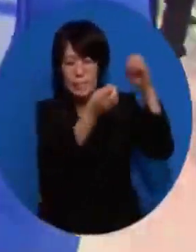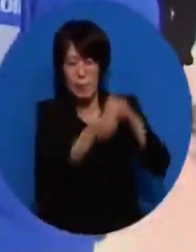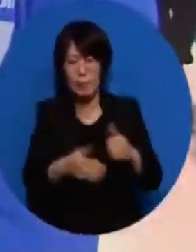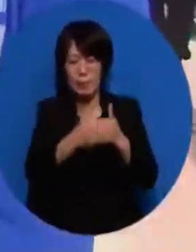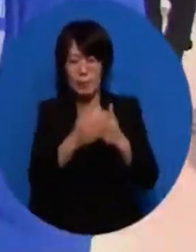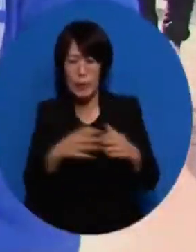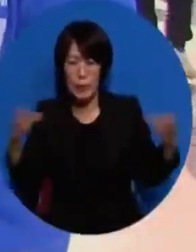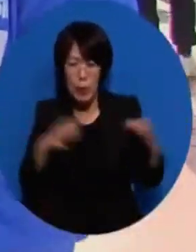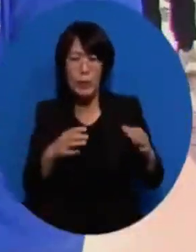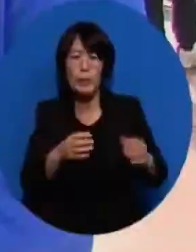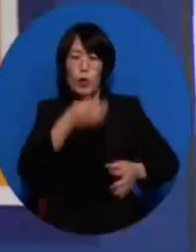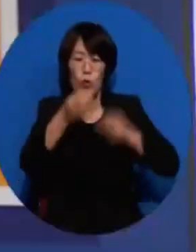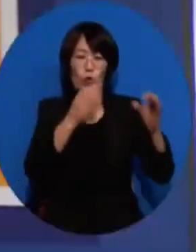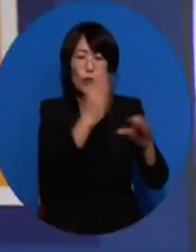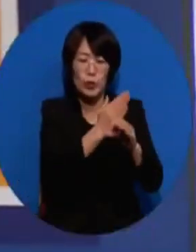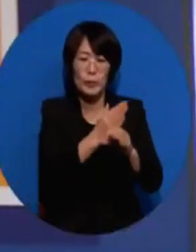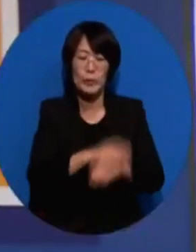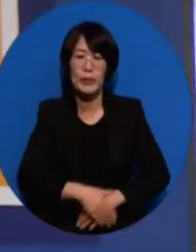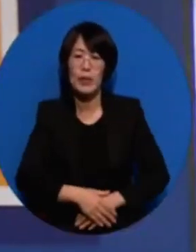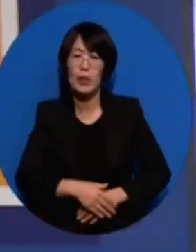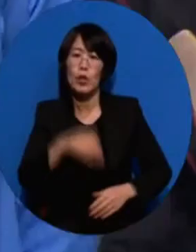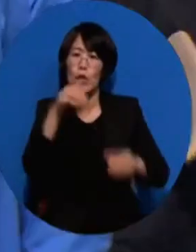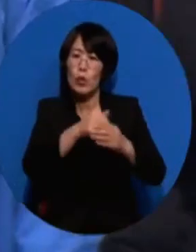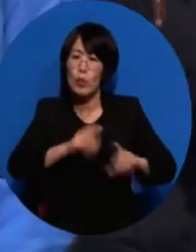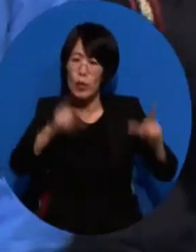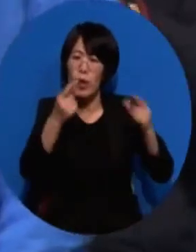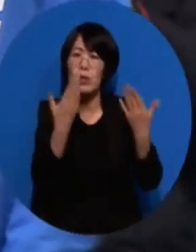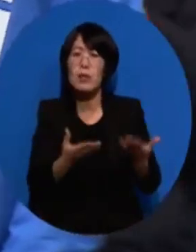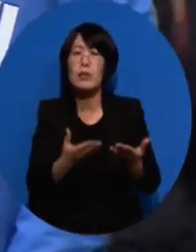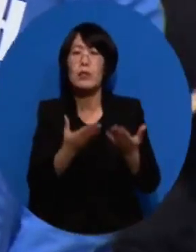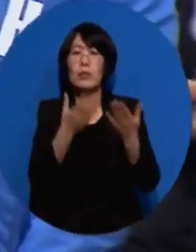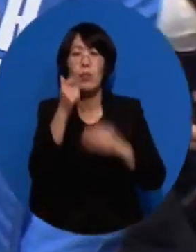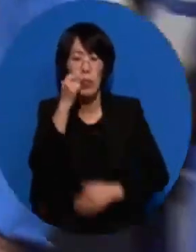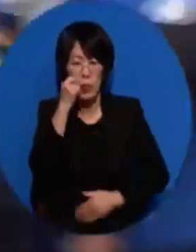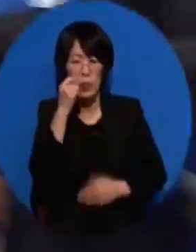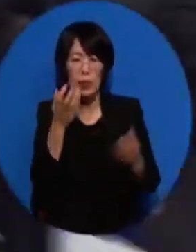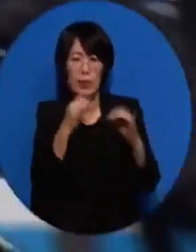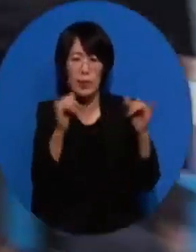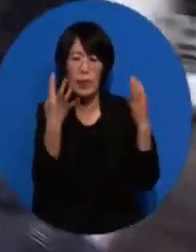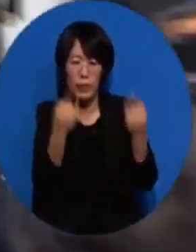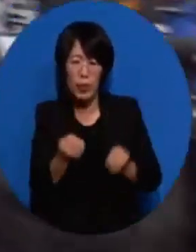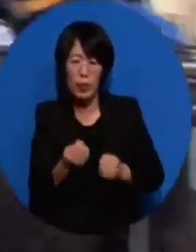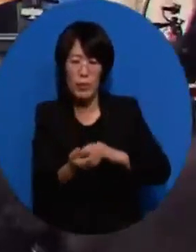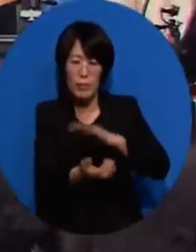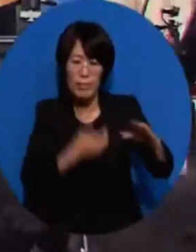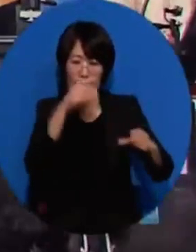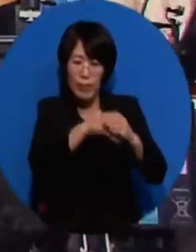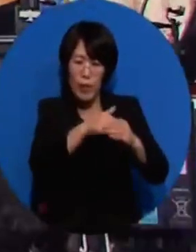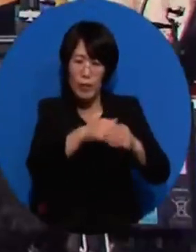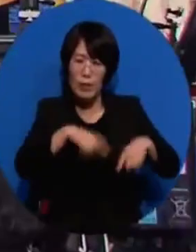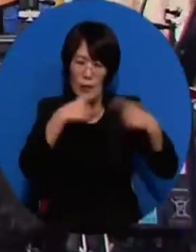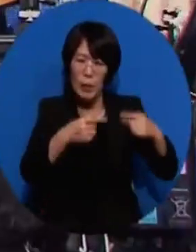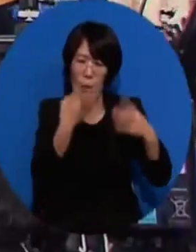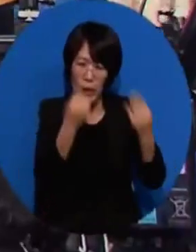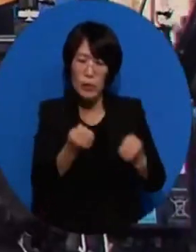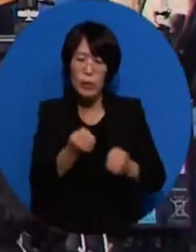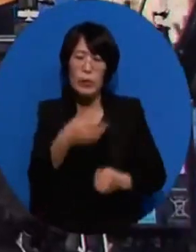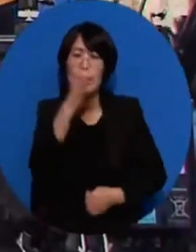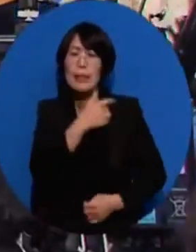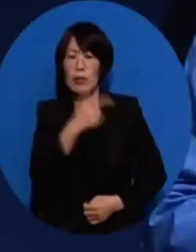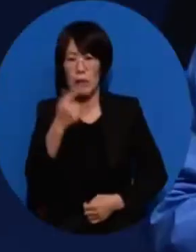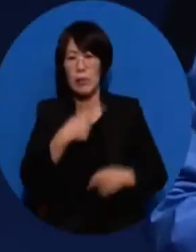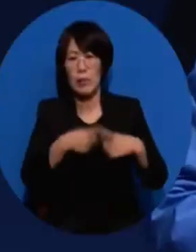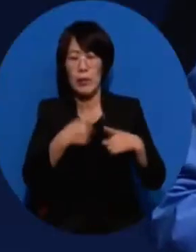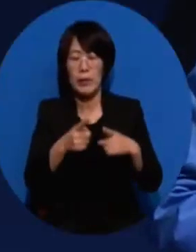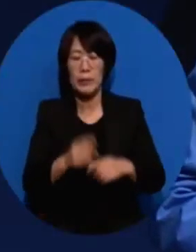호소하고 있습니다. 투표일 당일 쉬지 못하는 사람이 많은 만큼 사전 투표율이 높을수록 유리하다는 판단에 따른